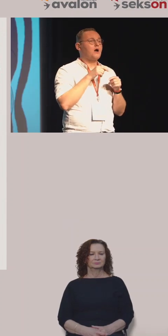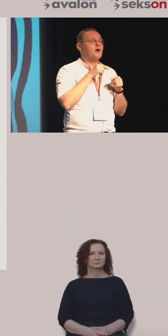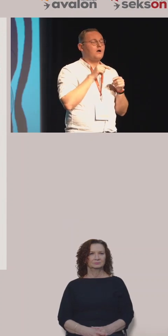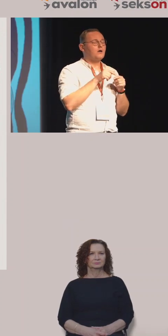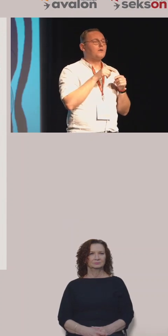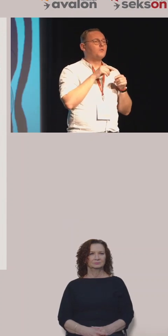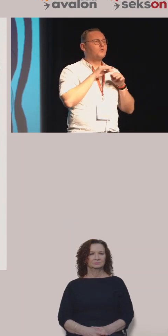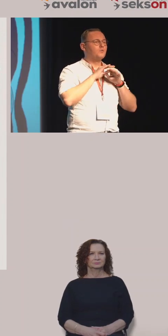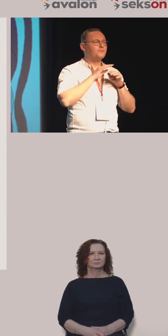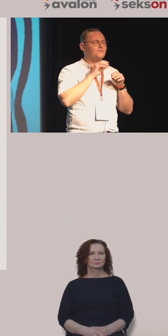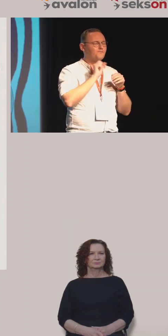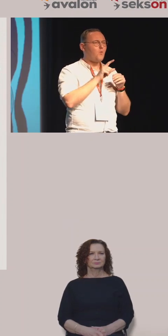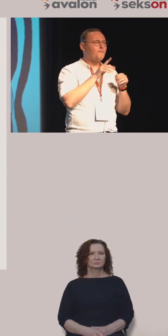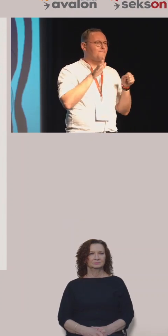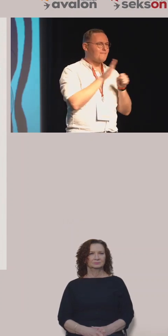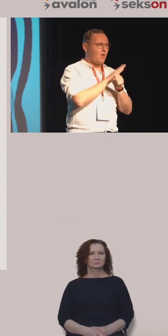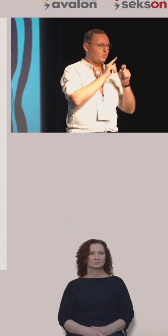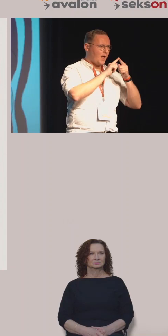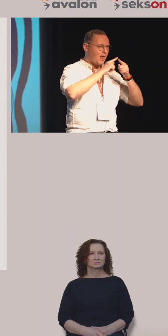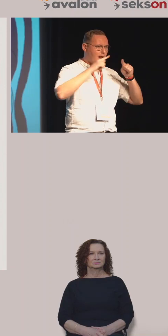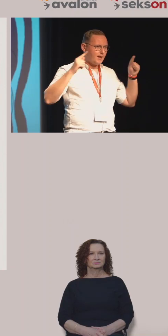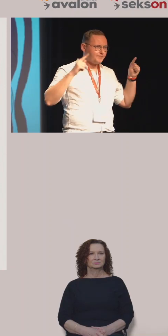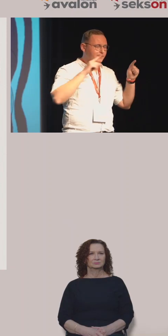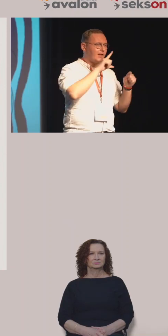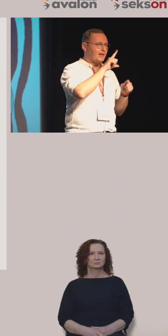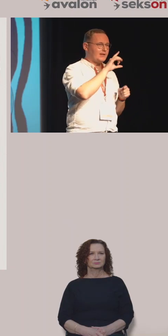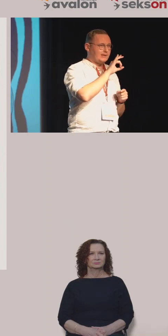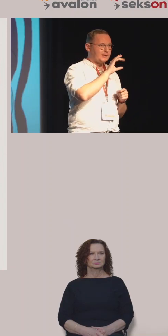Różne są orientacje seksualne.